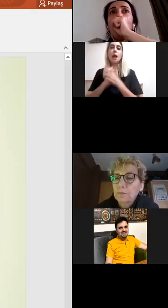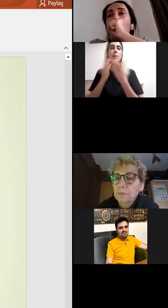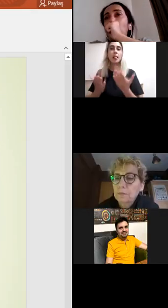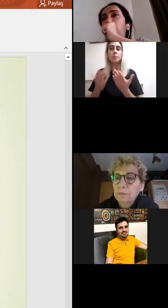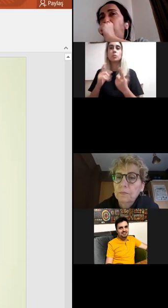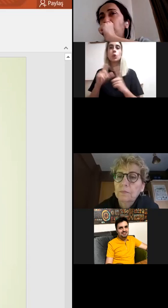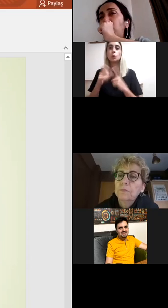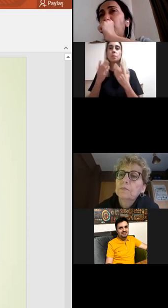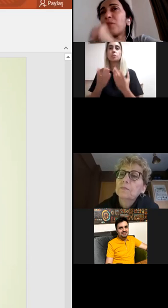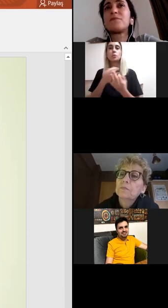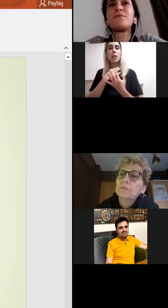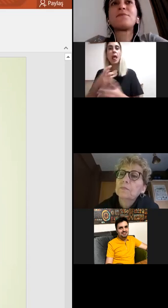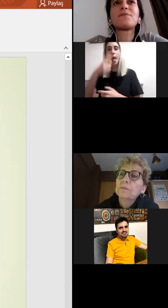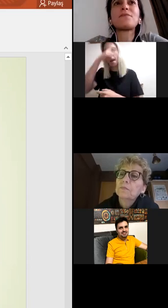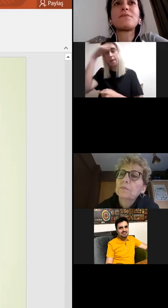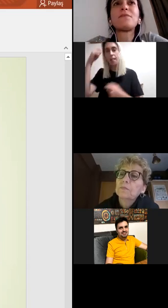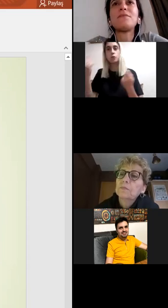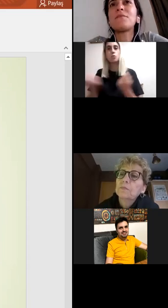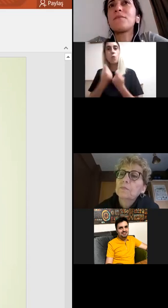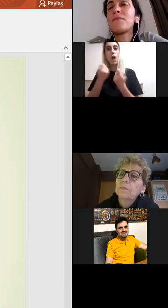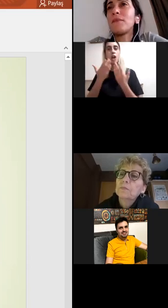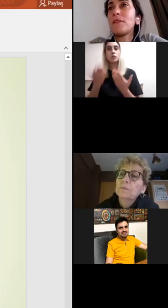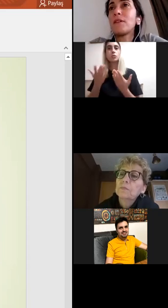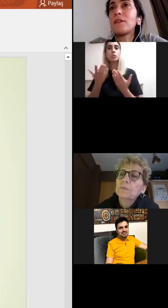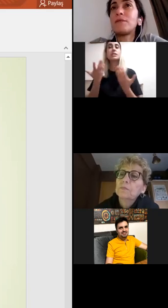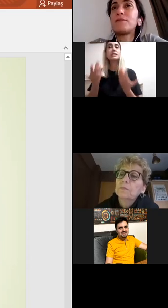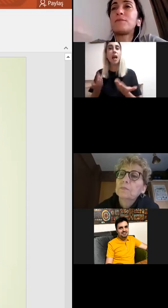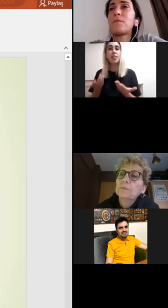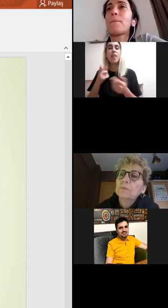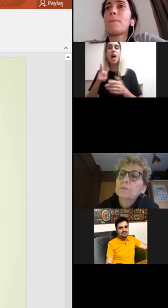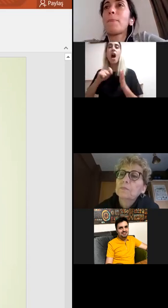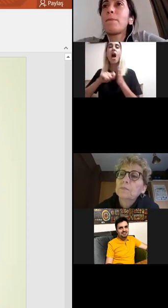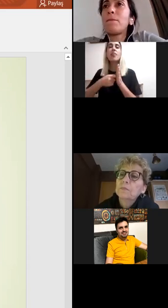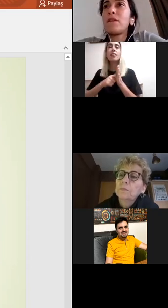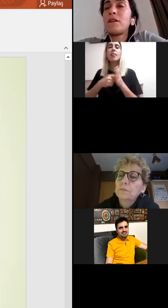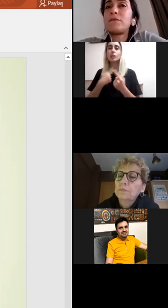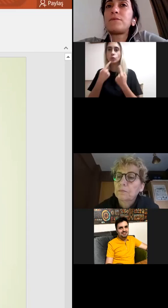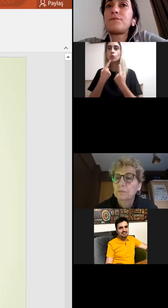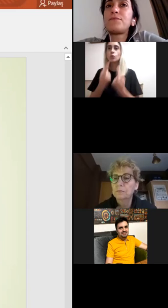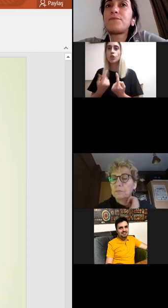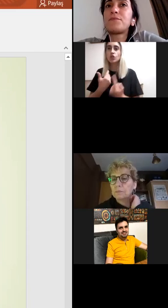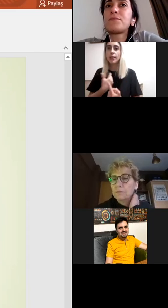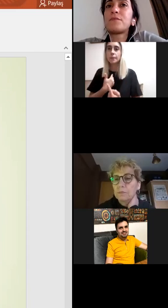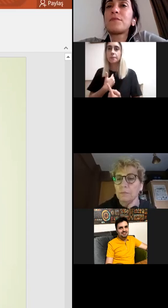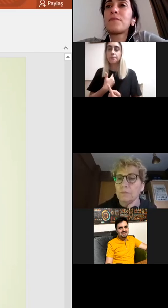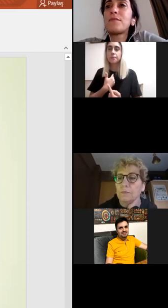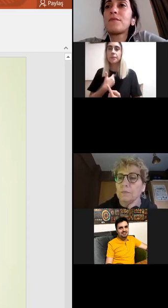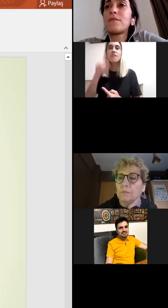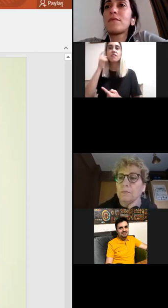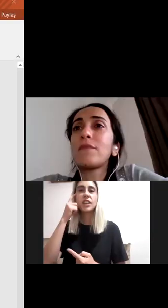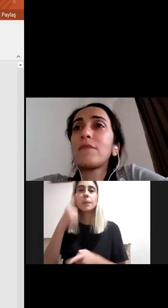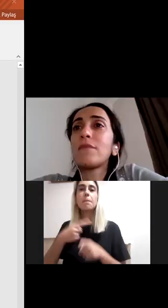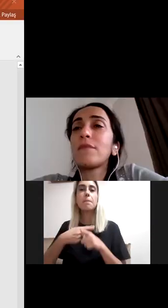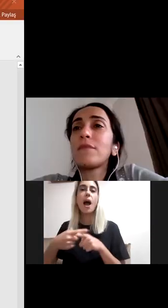Teşekkür ediyorum emeğiniz ve uğraşınız için. Zaten anahtar şeyi ben söyleyecektim. Fikirlerimiz